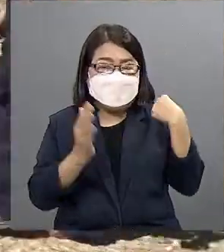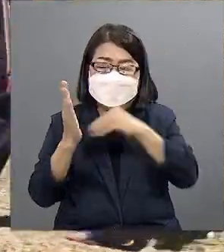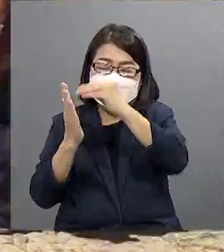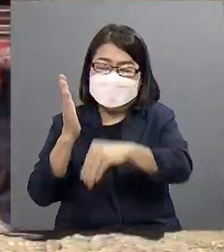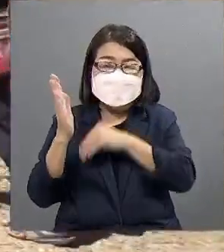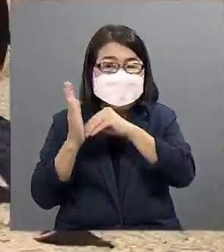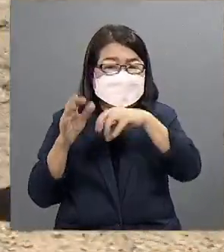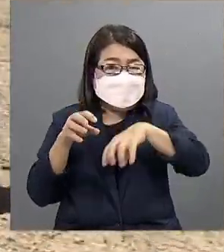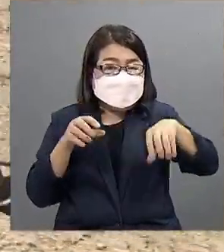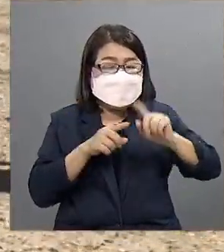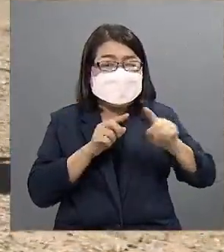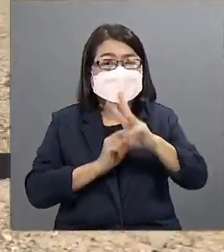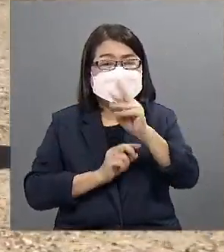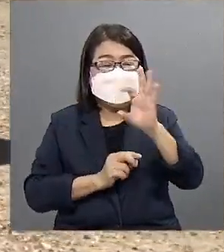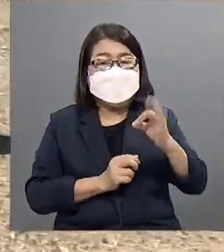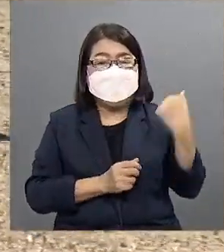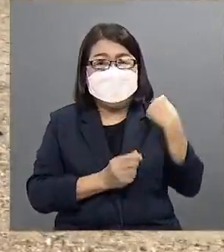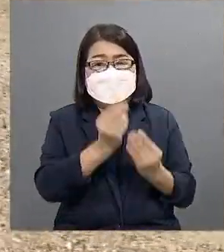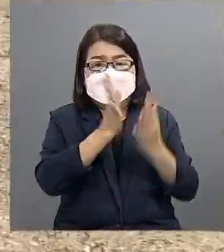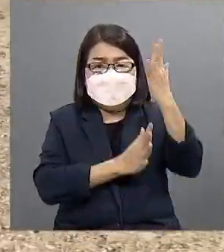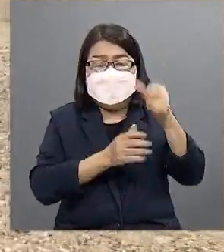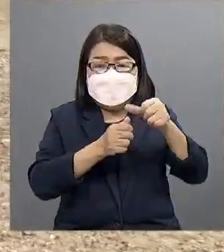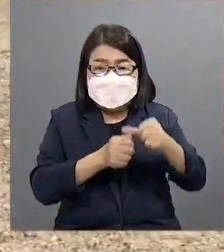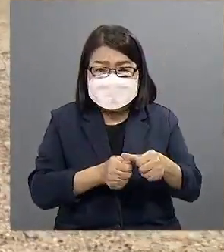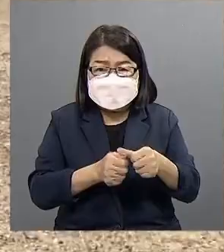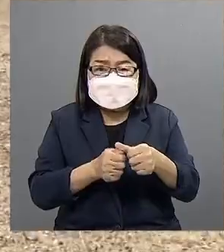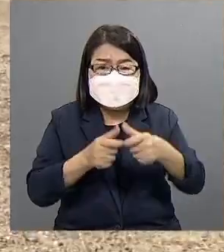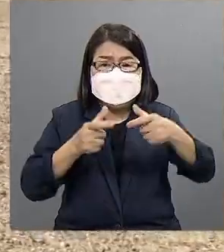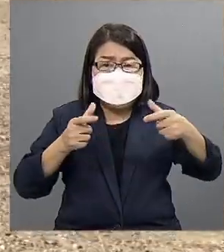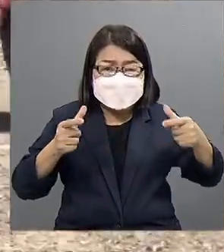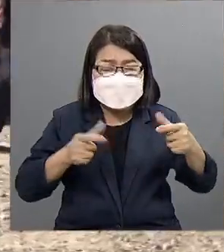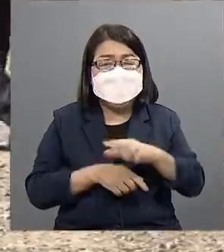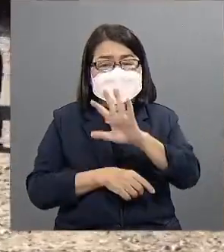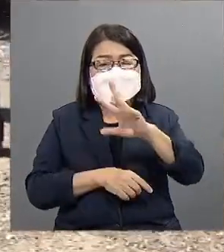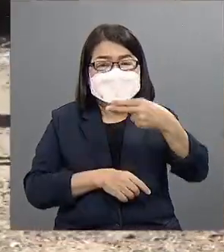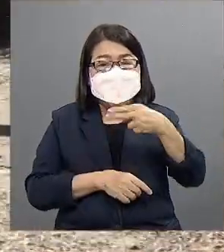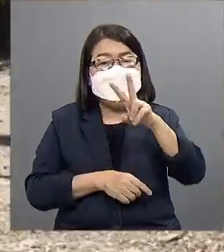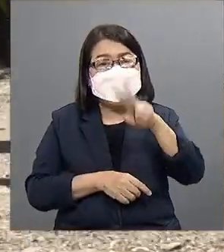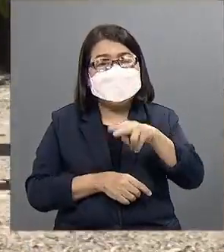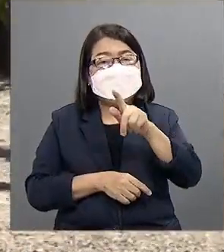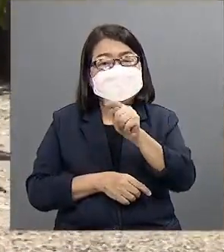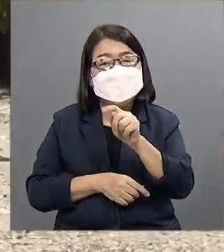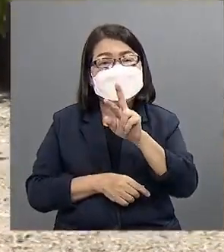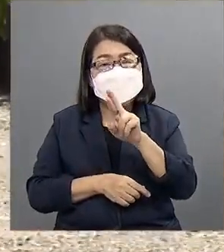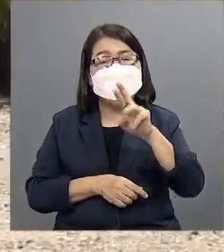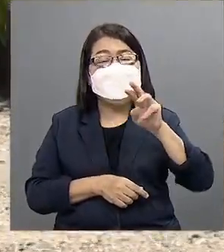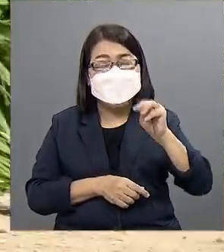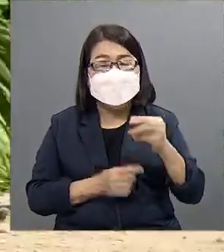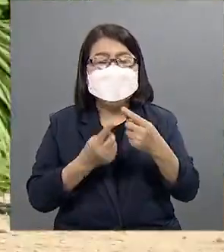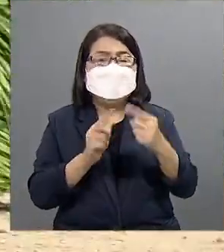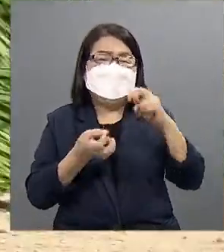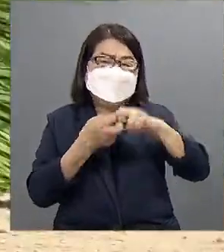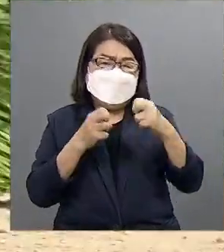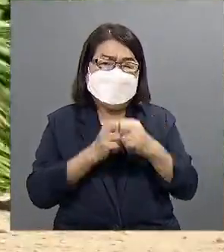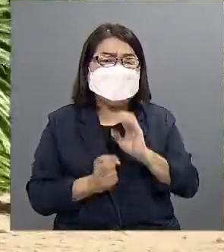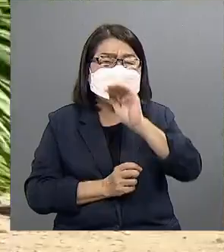ที่เป็นแหล่งอาศัยของช้างป่าประมาณ 52,000 ตารางกิโลเมตรแต่ก็ยังคงมีปัญหาช้างขาดแหล่งอาหารและน้